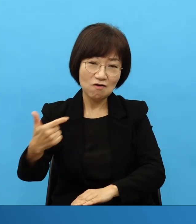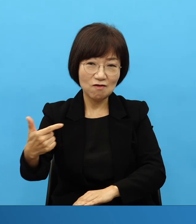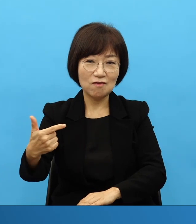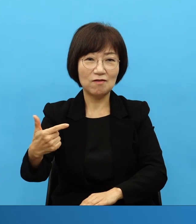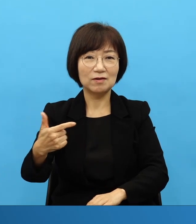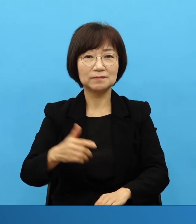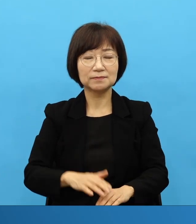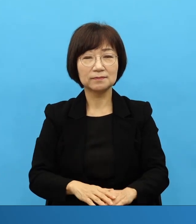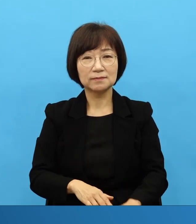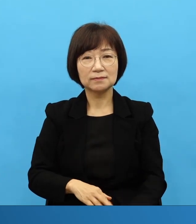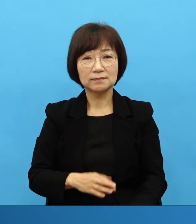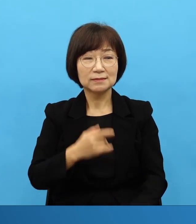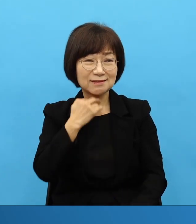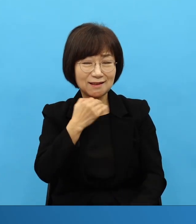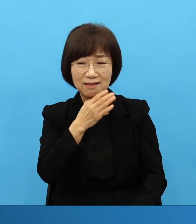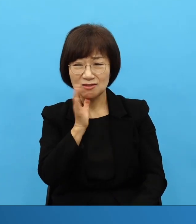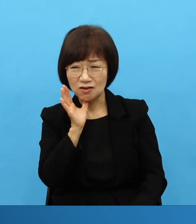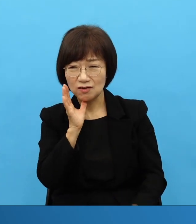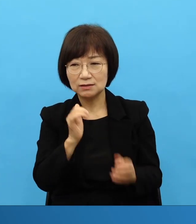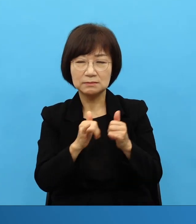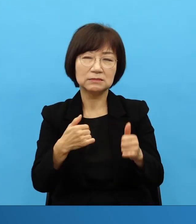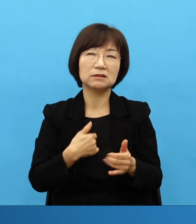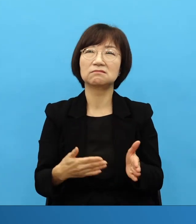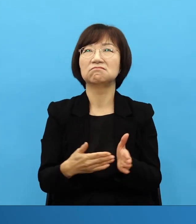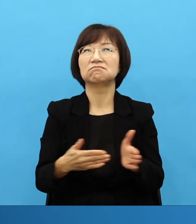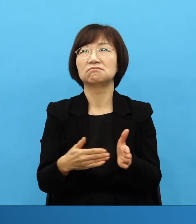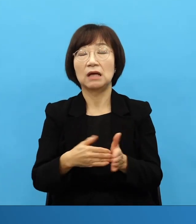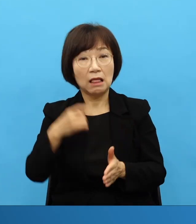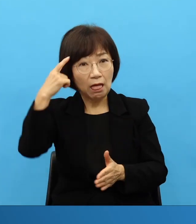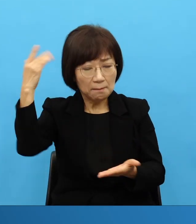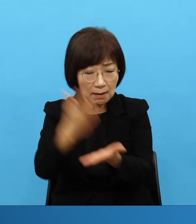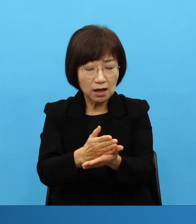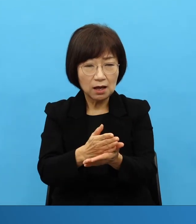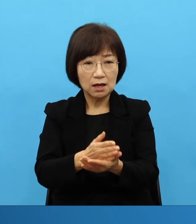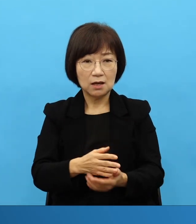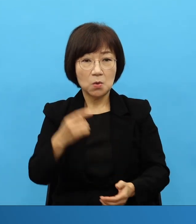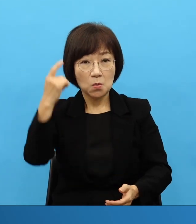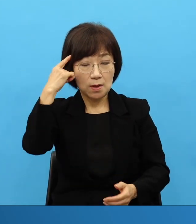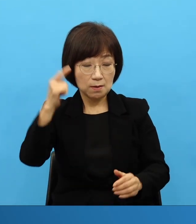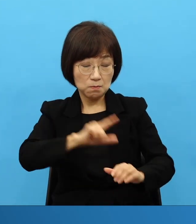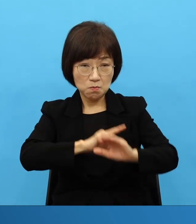드신 분도 생각해야 됩니다. 끝난 게 아닙니다. 모세는 80에 시작했어요. People who are older